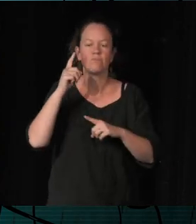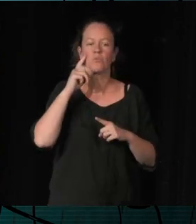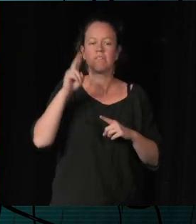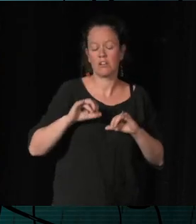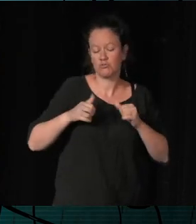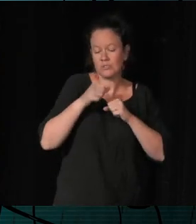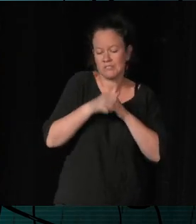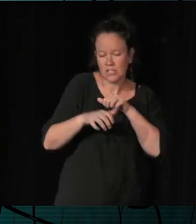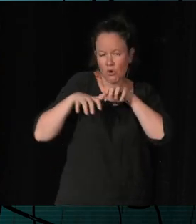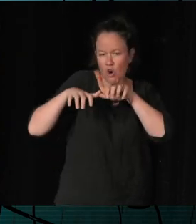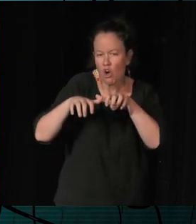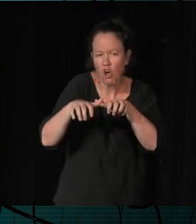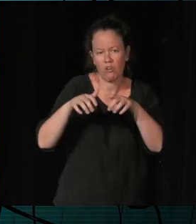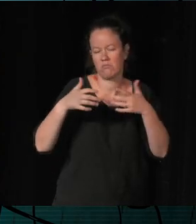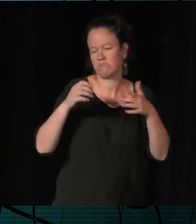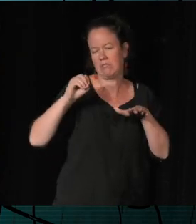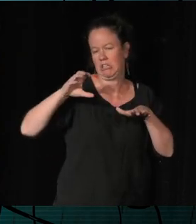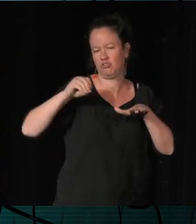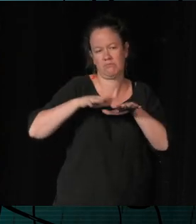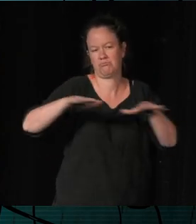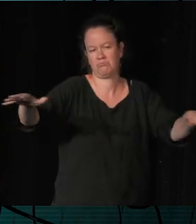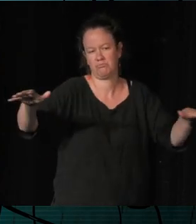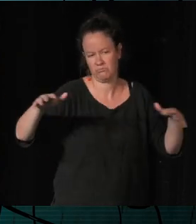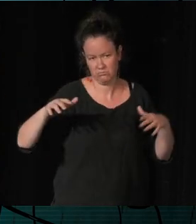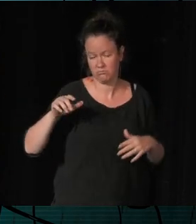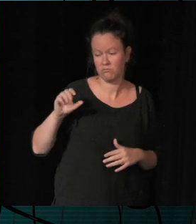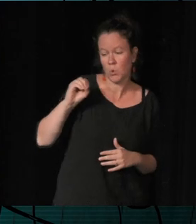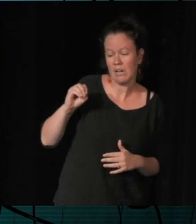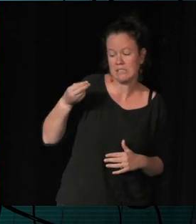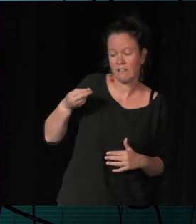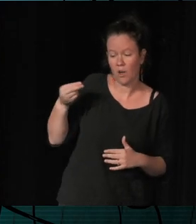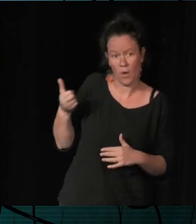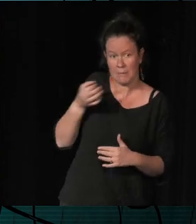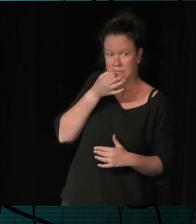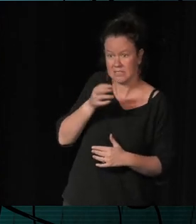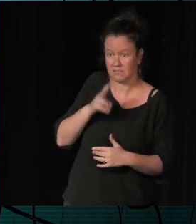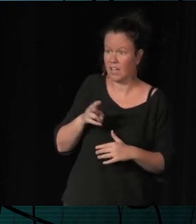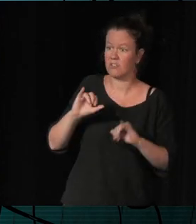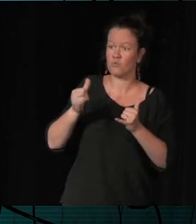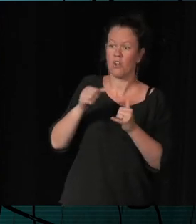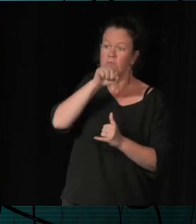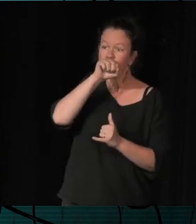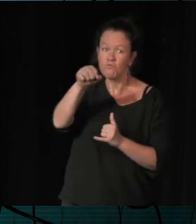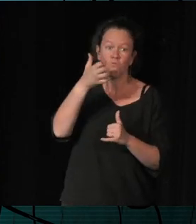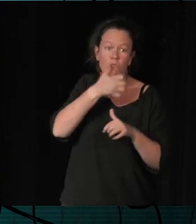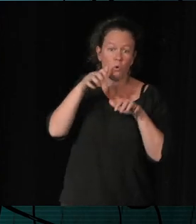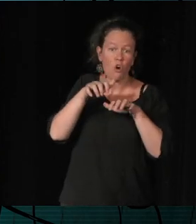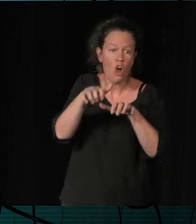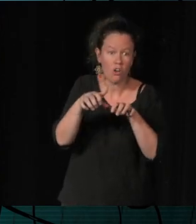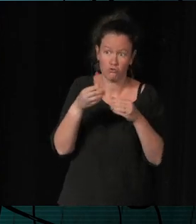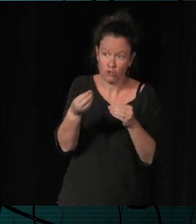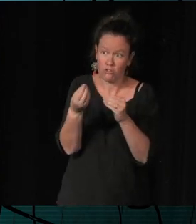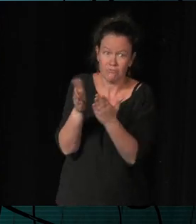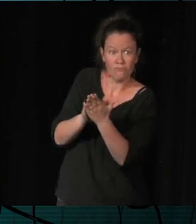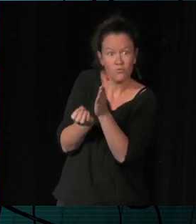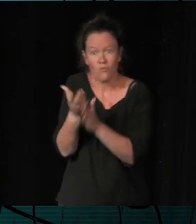de stéréotypes. Les joueurs d'horreur, c'est Octavio Navarro qu'il dit, en fait, sont difficilement impressionnables aujourd'hui. Et quelque part, en fait, reposer sur un